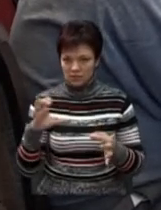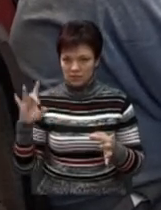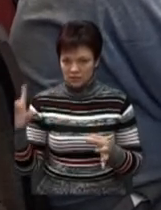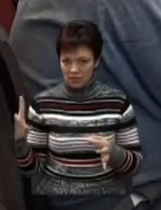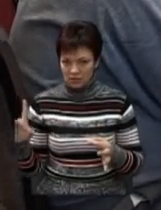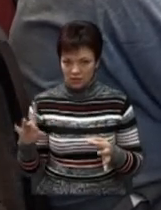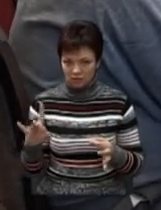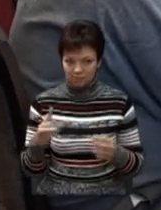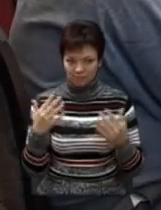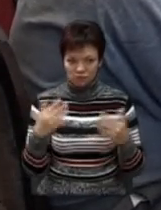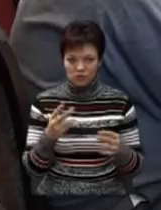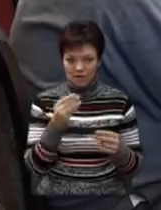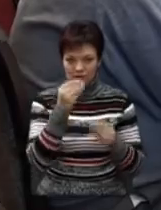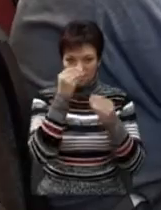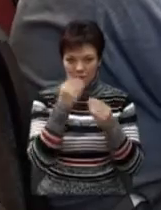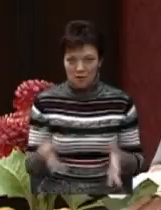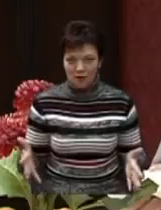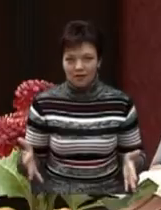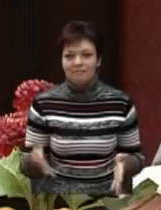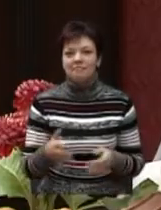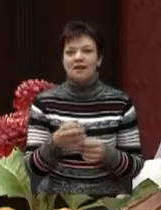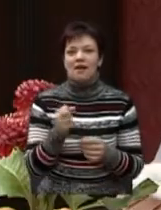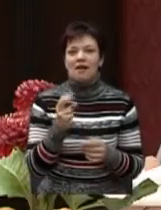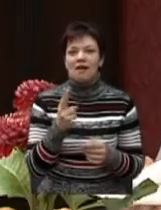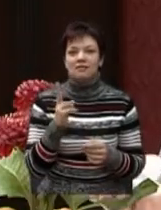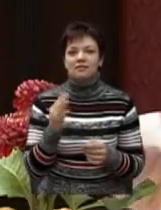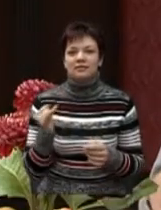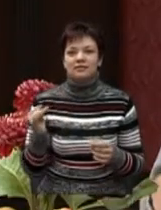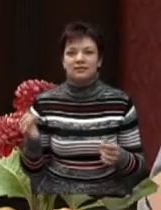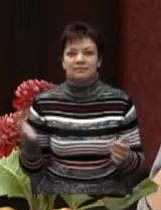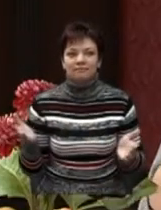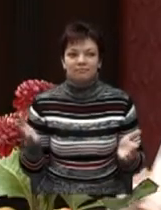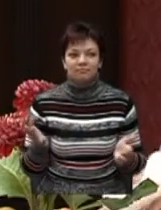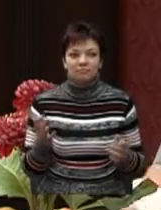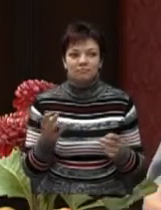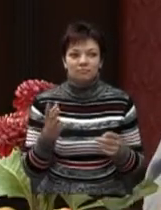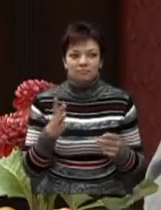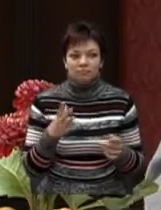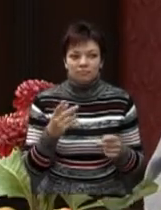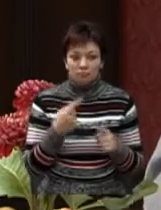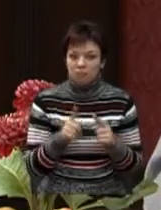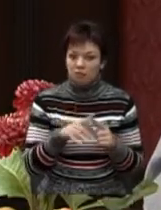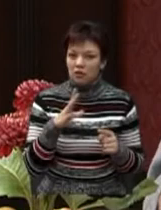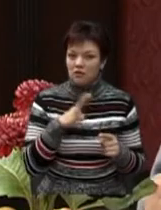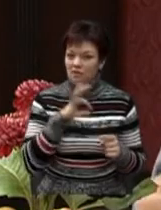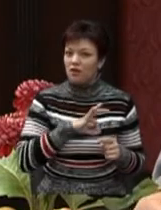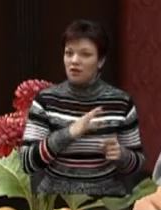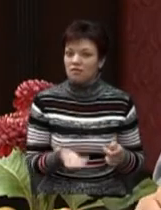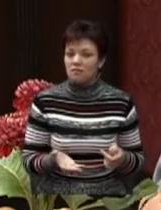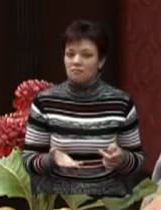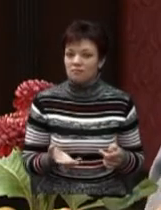замороженные деньги в Сбербанке, а эти акции были всегда ликвидны, мы всегда их и покупали, и дивиденды по ним платили. И